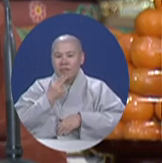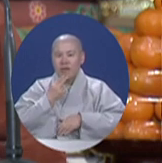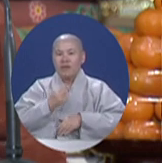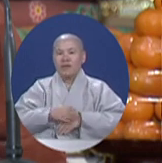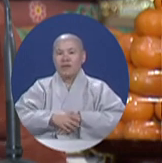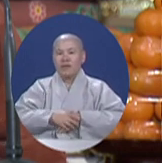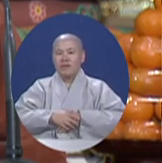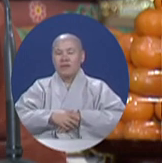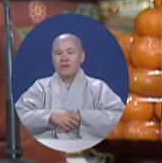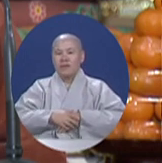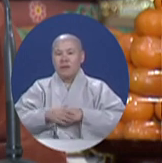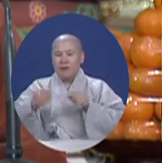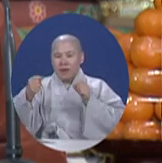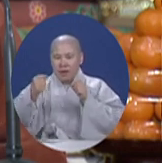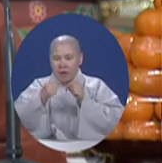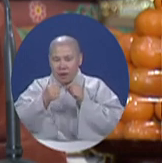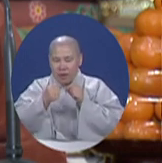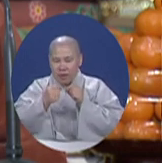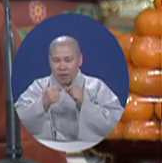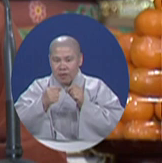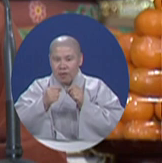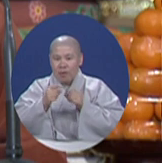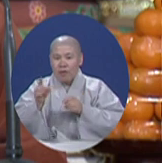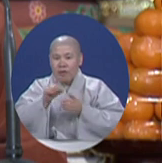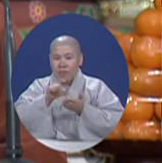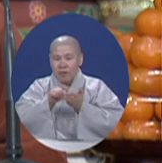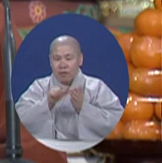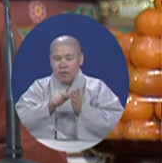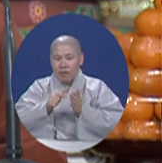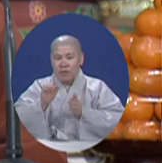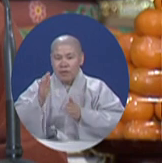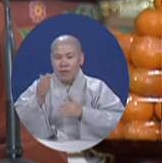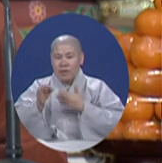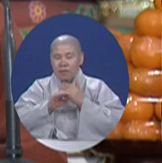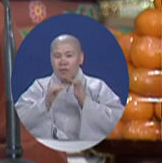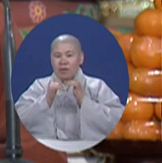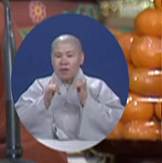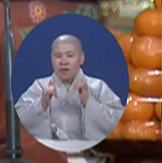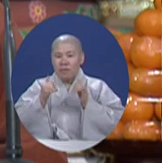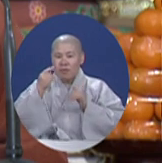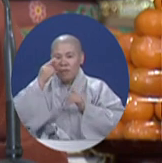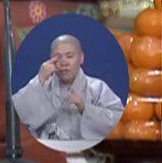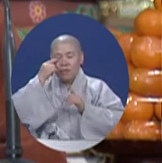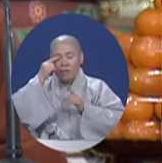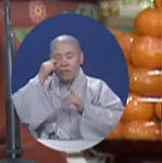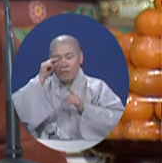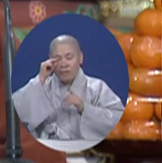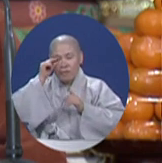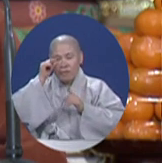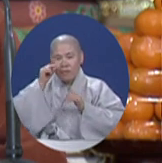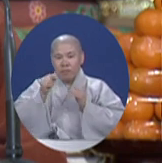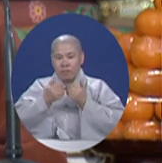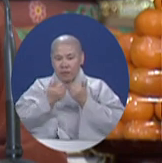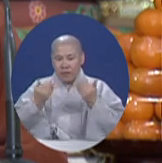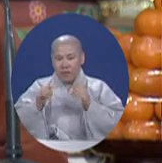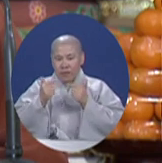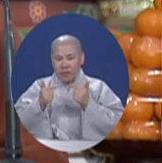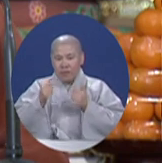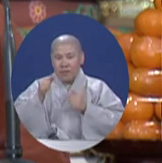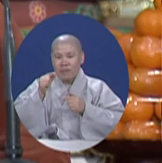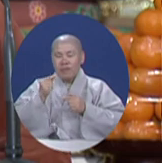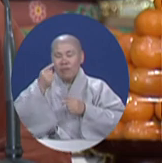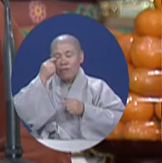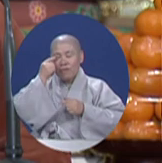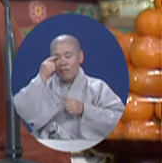미첩하고 가깝기로는 얼마나 이 가까운지 우리 인간의 그 눈썹을 떠나지 않는다 이게요. 이 눈썹이 이게